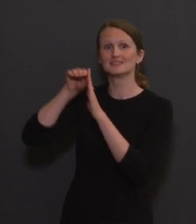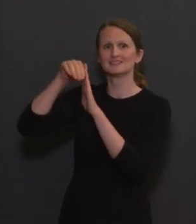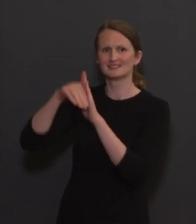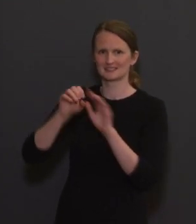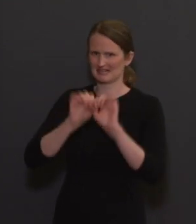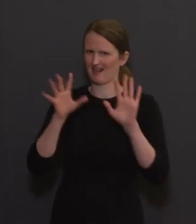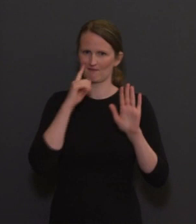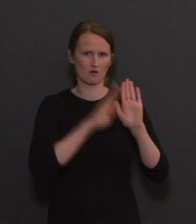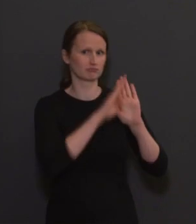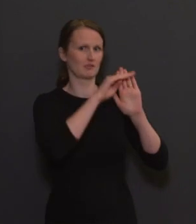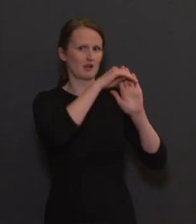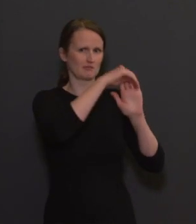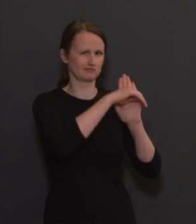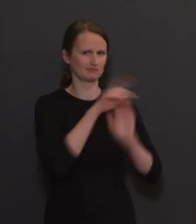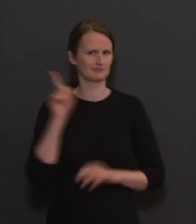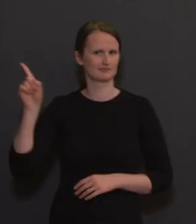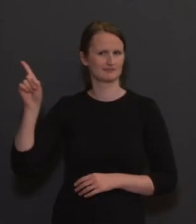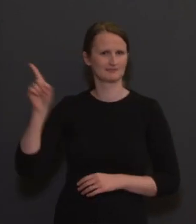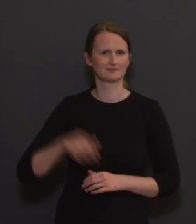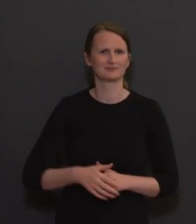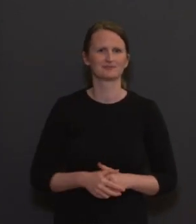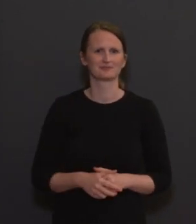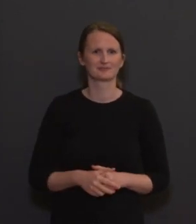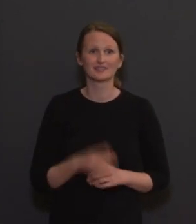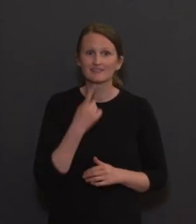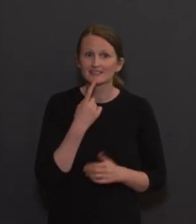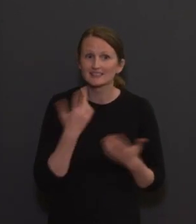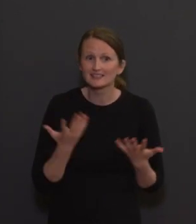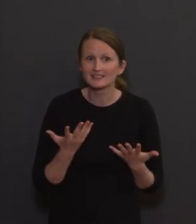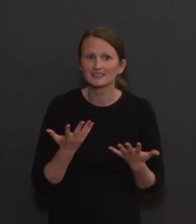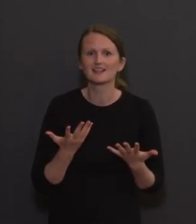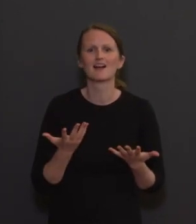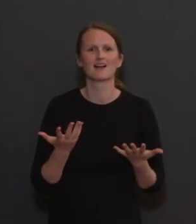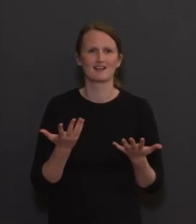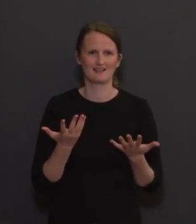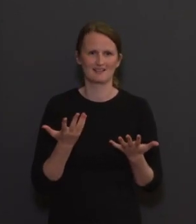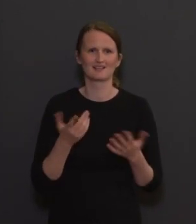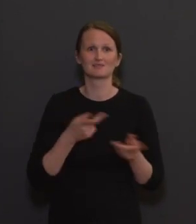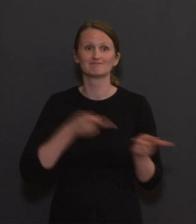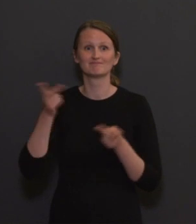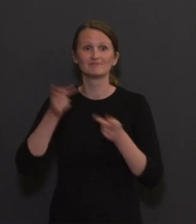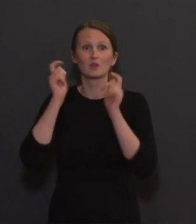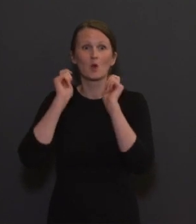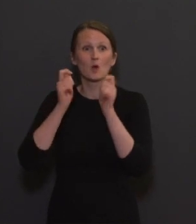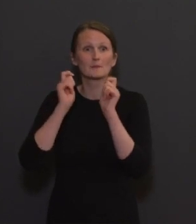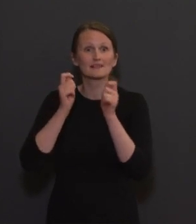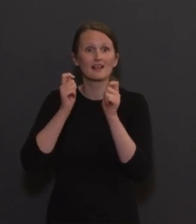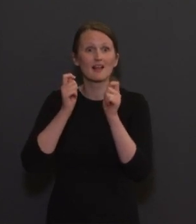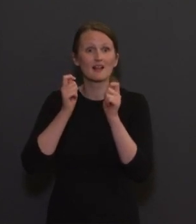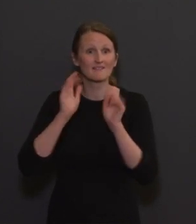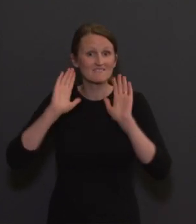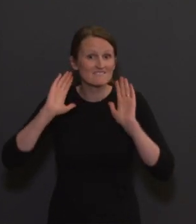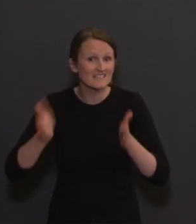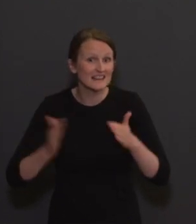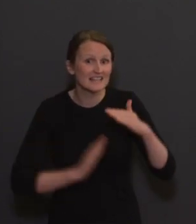Le pic donc des hospitalisations, sous réserve d'une surprise désagréable, bien sûr, des jours qui viennent, se situe le